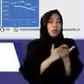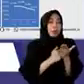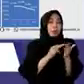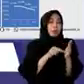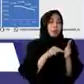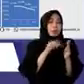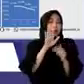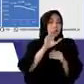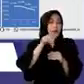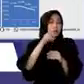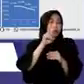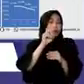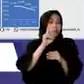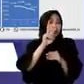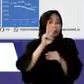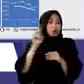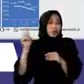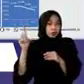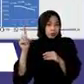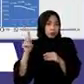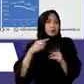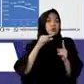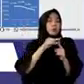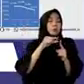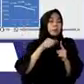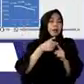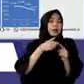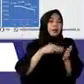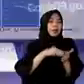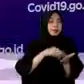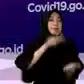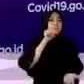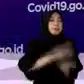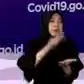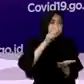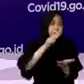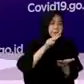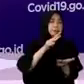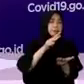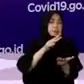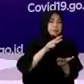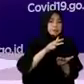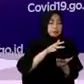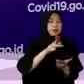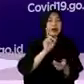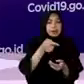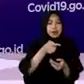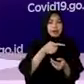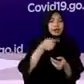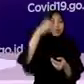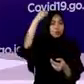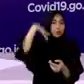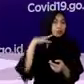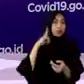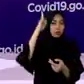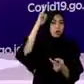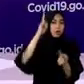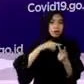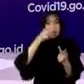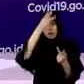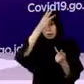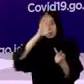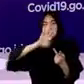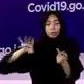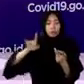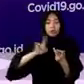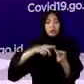2021, PPKM Mikro juga dilaksanakan di 3 provinsi lainnya di luar Pulau Jawa Bali, yaitu Provinsi Sumatera Utara, Kalimantan